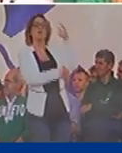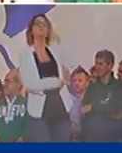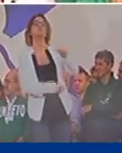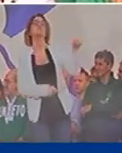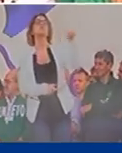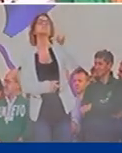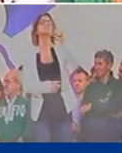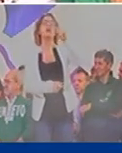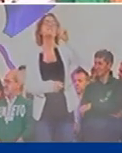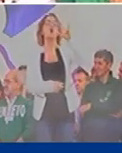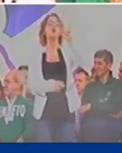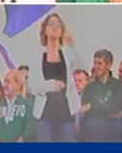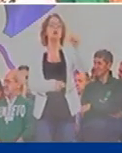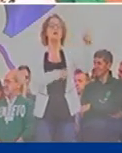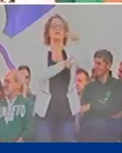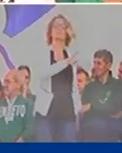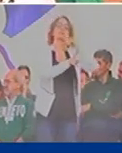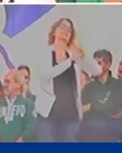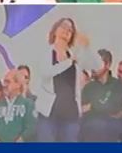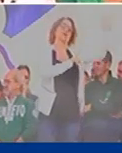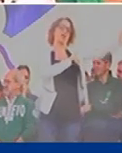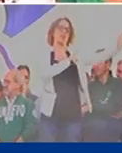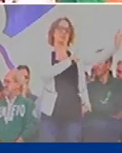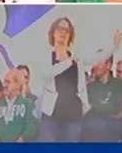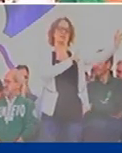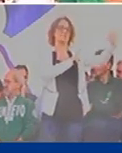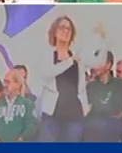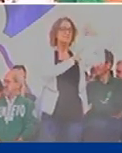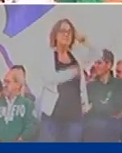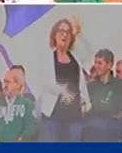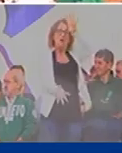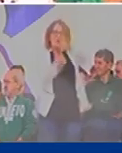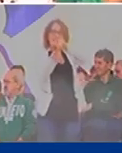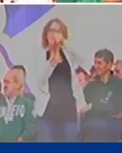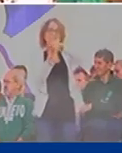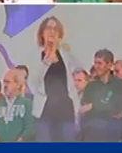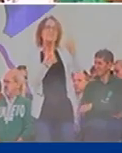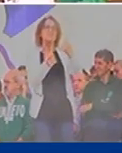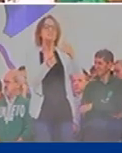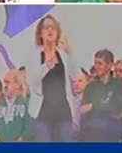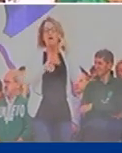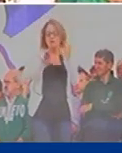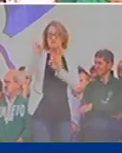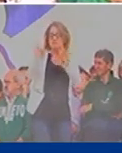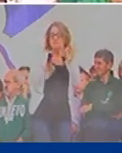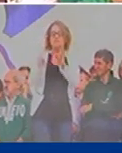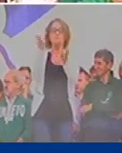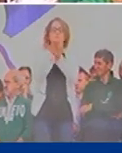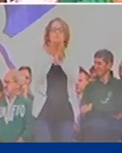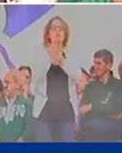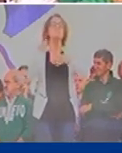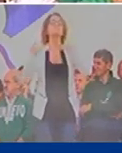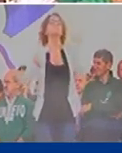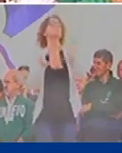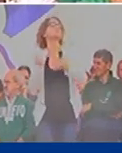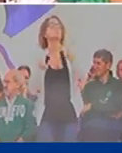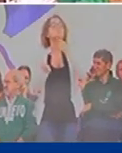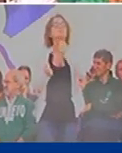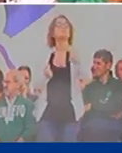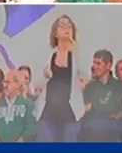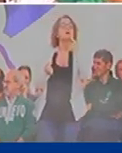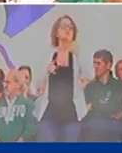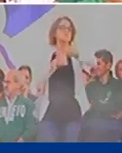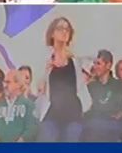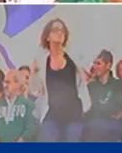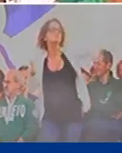avevano altri interessi e le vittime di quelle unificazione fatta a tavolino. Siamo stati noi che ci abbiamo rimesso la